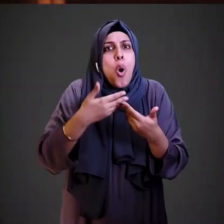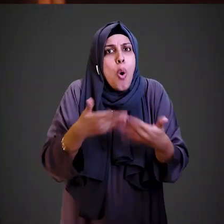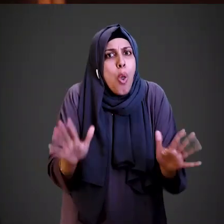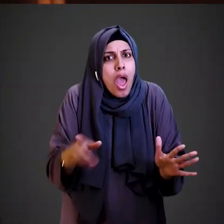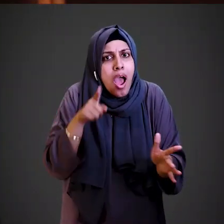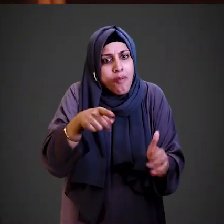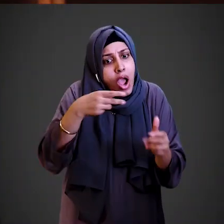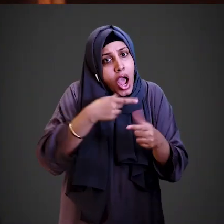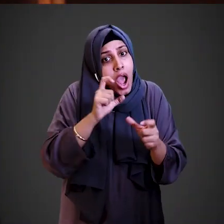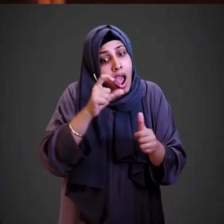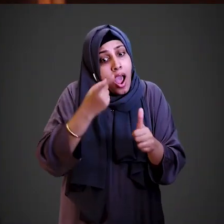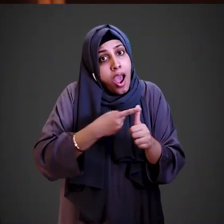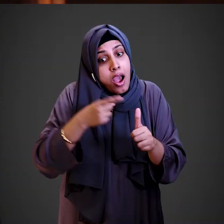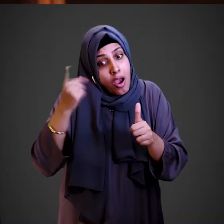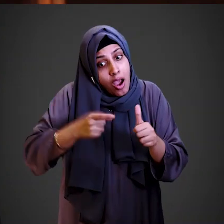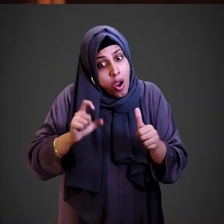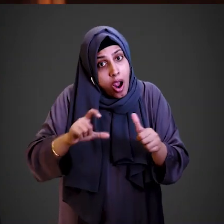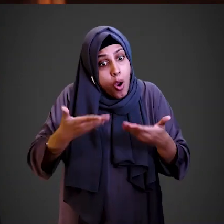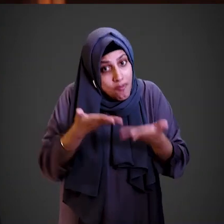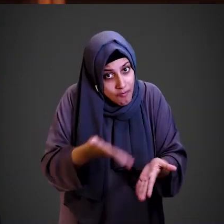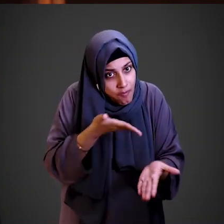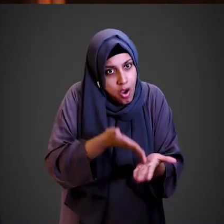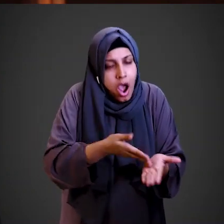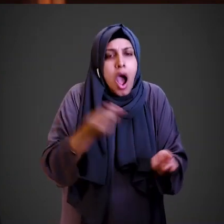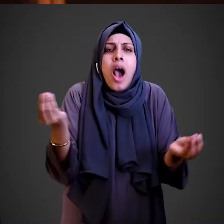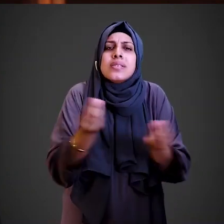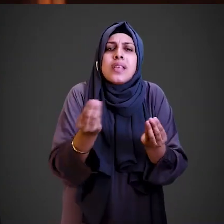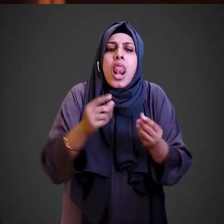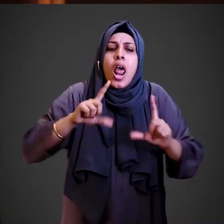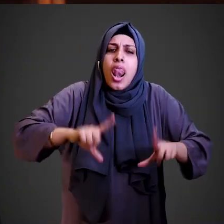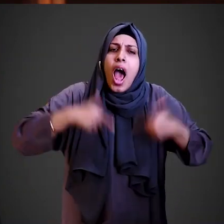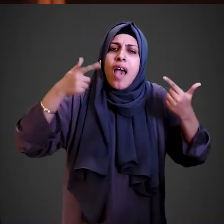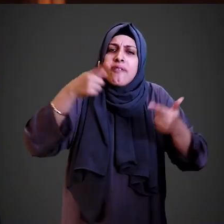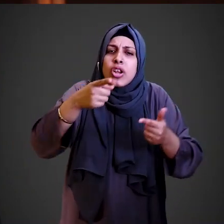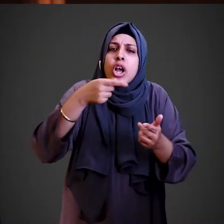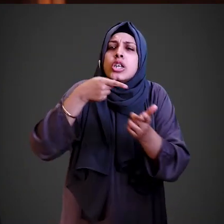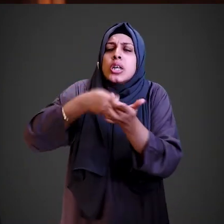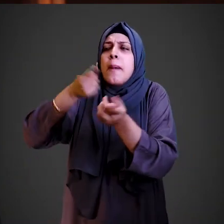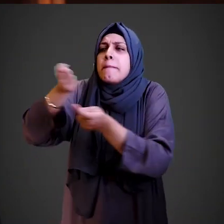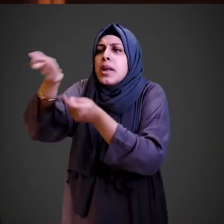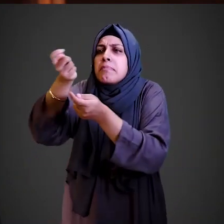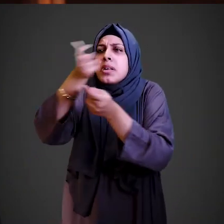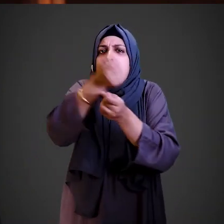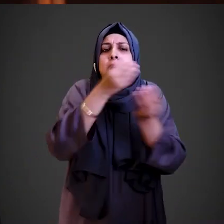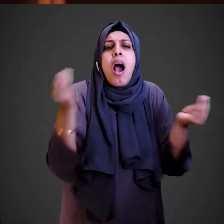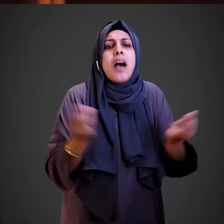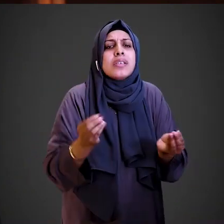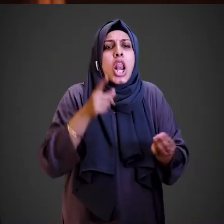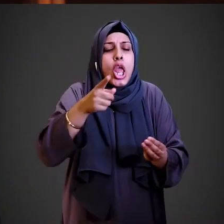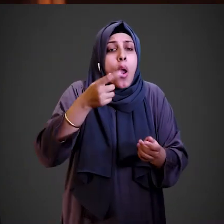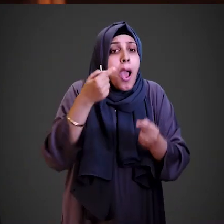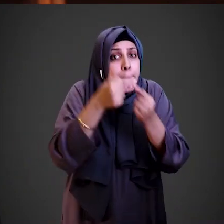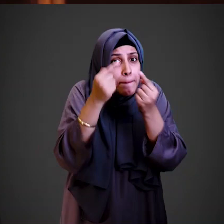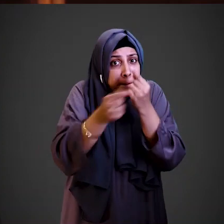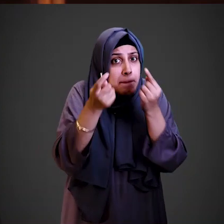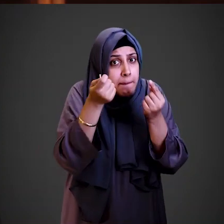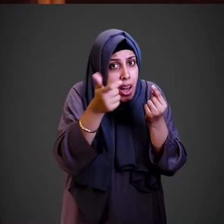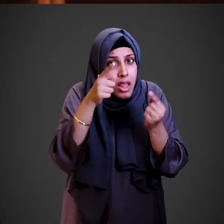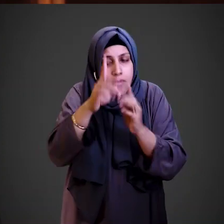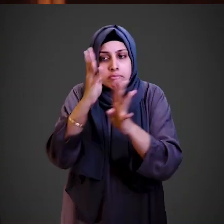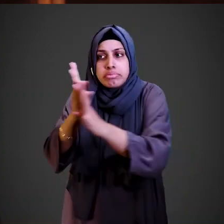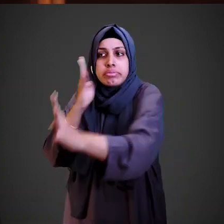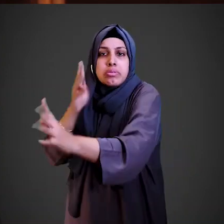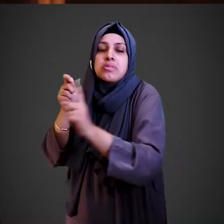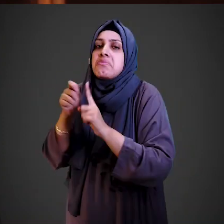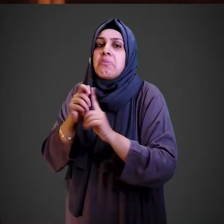उस अकाउंट के थ्रू आप ज़िंदगी की और रोज़मर्रा की बहुत सारी झंझटों से छुटकारा हासिल कर सकेंगे क्योंकि आपको बिल पे करने के लिए कतार में नहीं